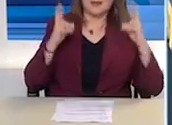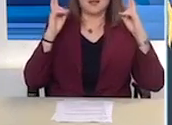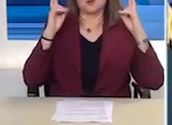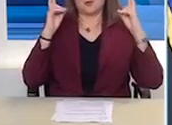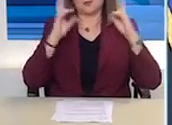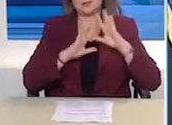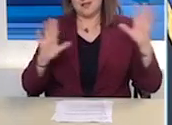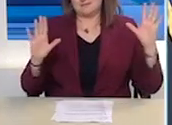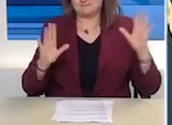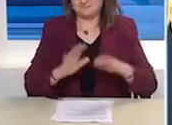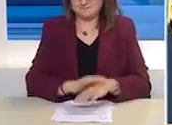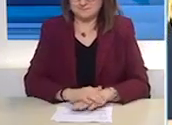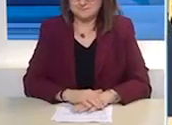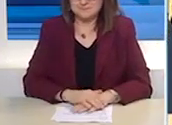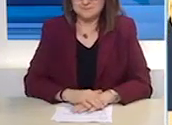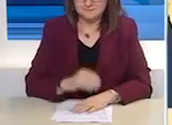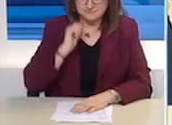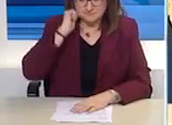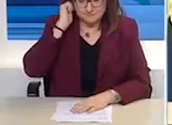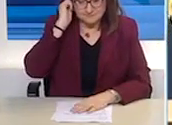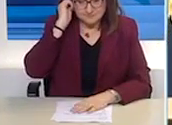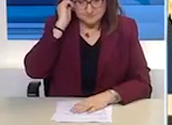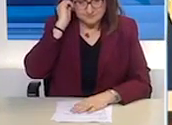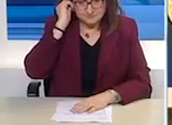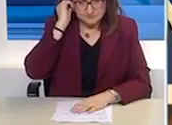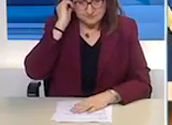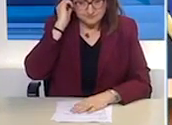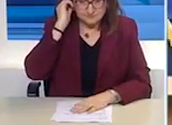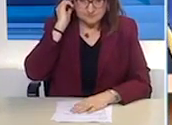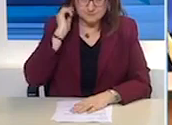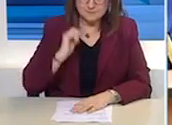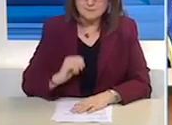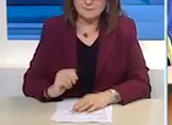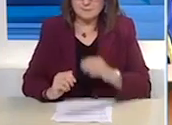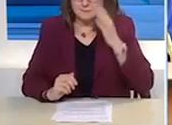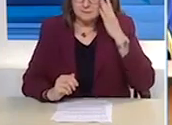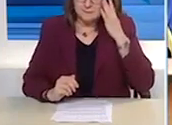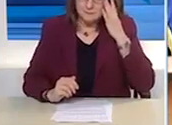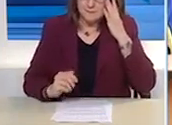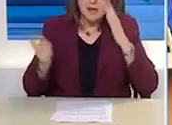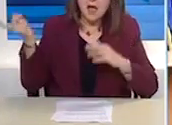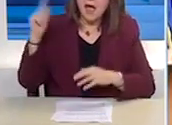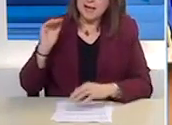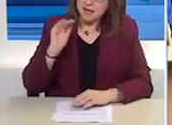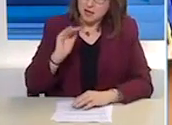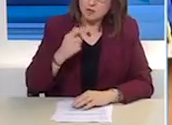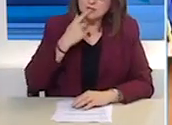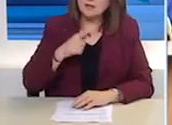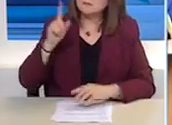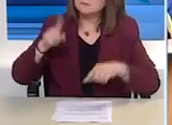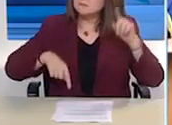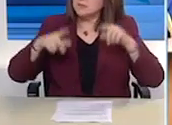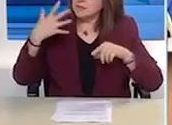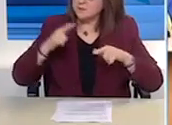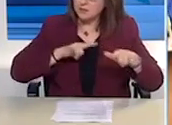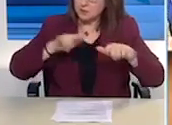Τελευταία ερώτηση από την κυρία Καψή για το Health Daily. Κύριε Χαρδαλιά, έχουμε πληροφορηθεί ότι οι επιβάτες των αεροπορικών εταιριών που πραγματοποιούν εσωτερικά δρομολόγια